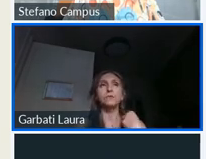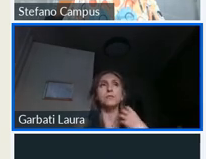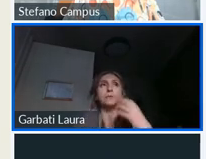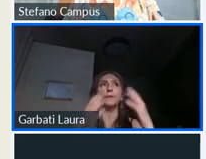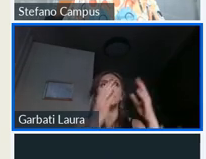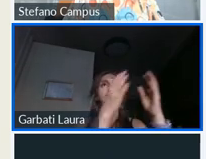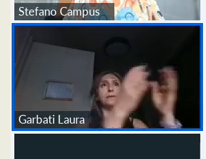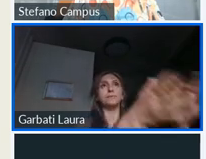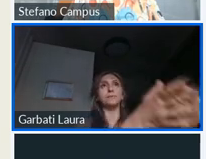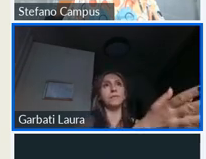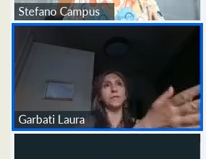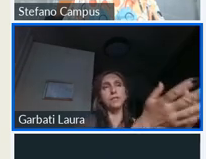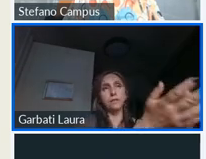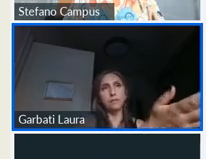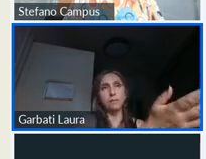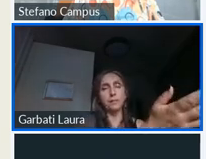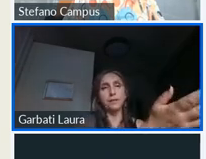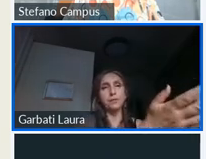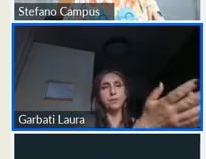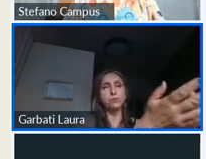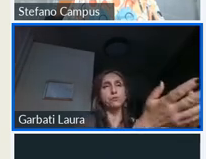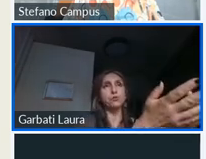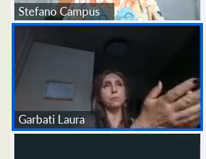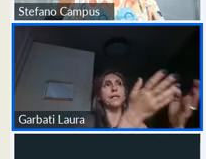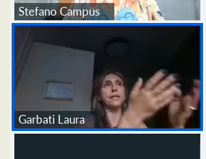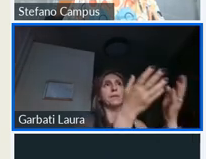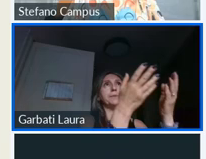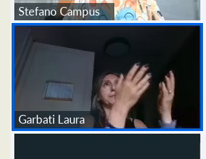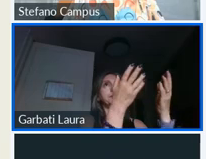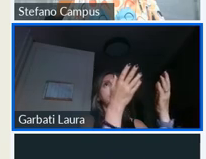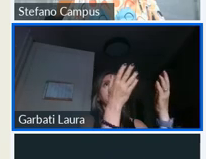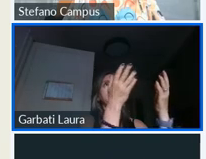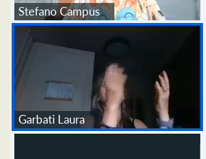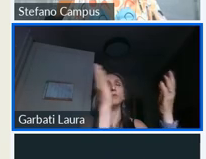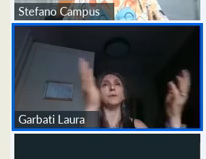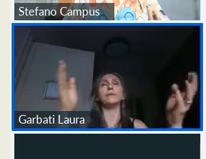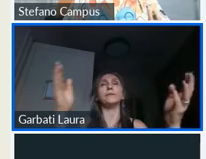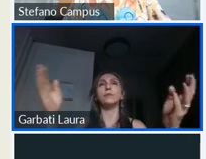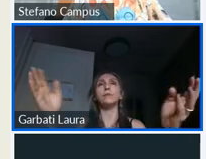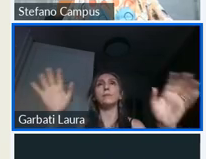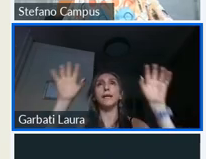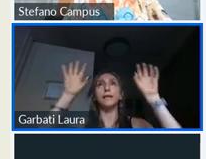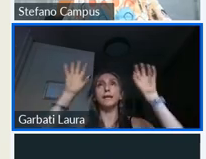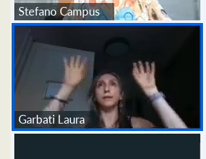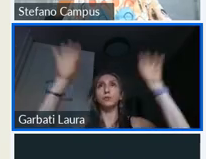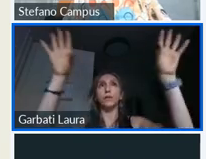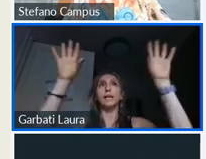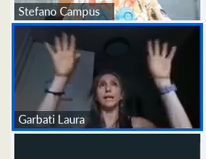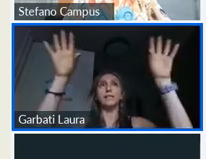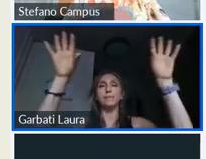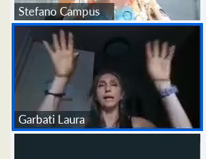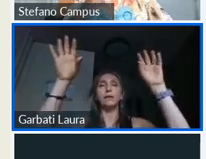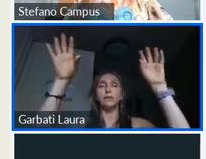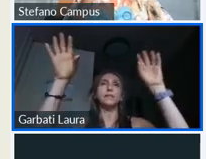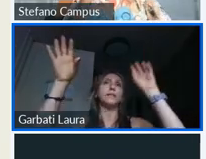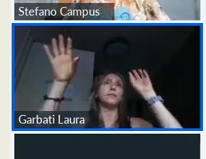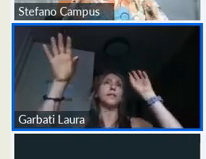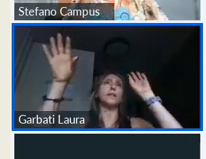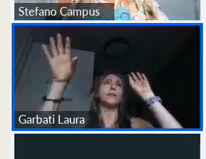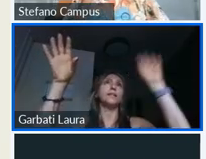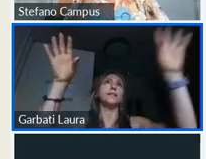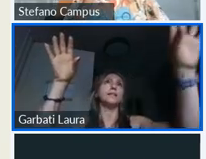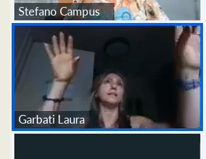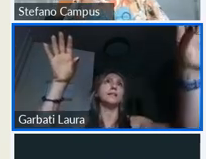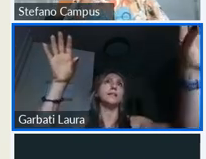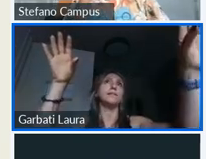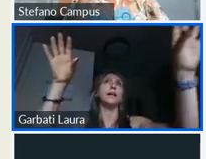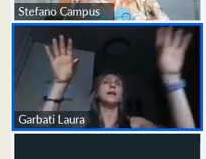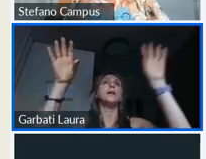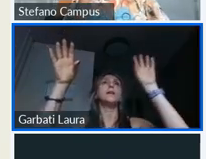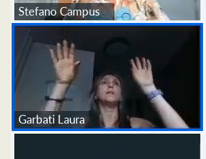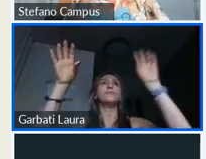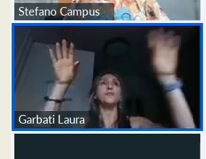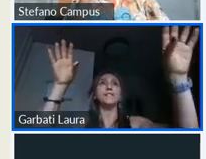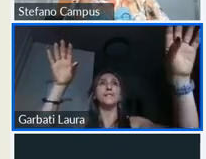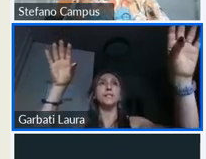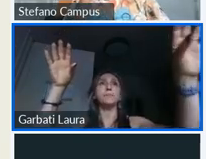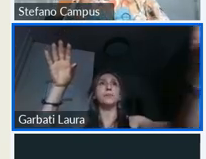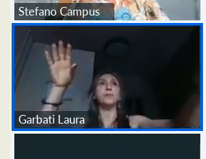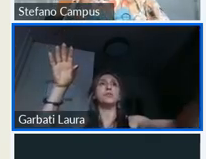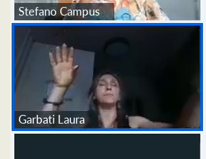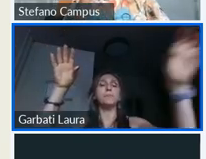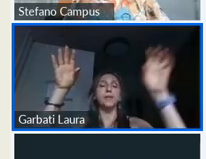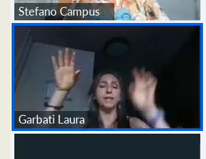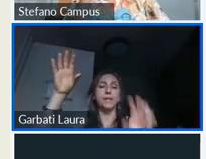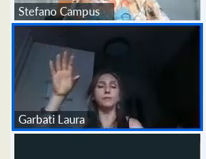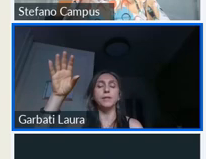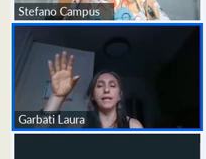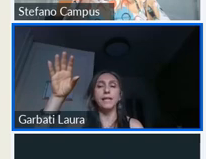magari non lo sapete, e se lo sapete mi scuso per la ripetizione, la normativa europea ha due grandi macro categorie, no? La direttiva fissa